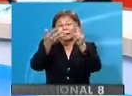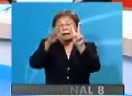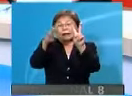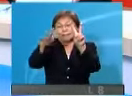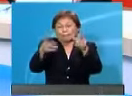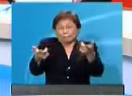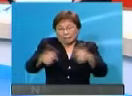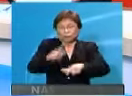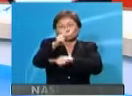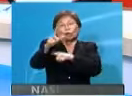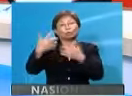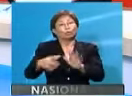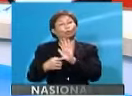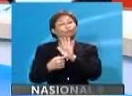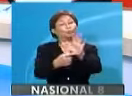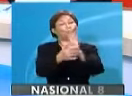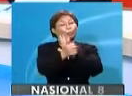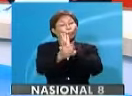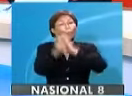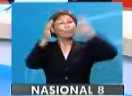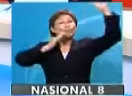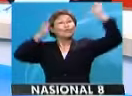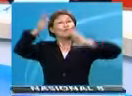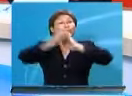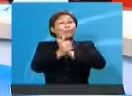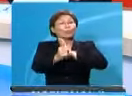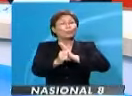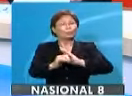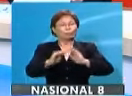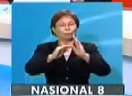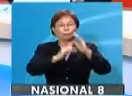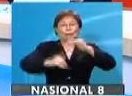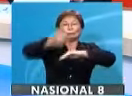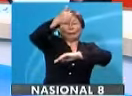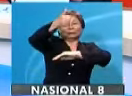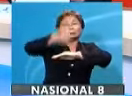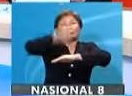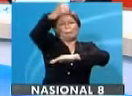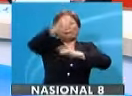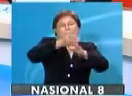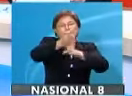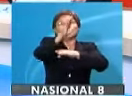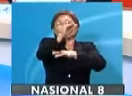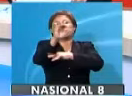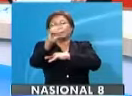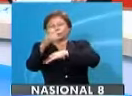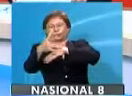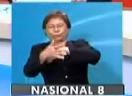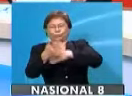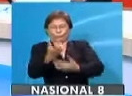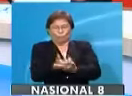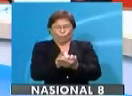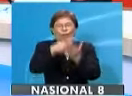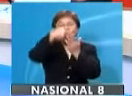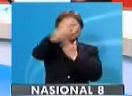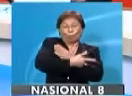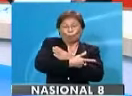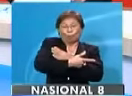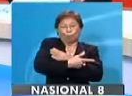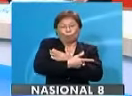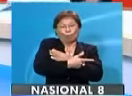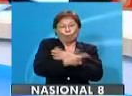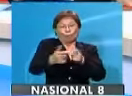ibu negara sudah menampakkan potensi Malaysia untuk berada di tangga teratas dalam bidang bioekonomi ini termasuk projek berimpak